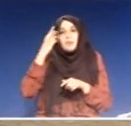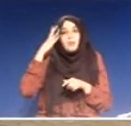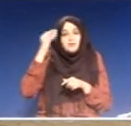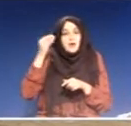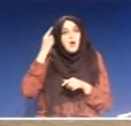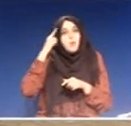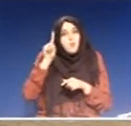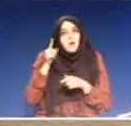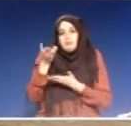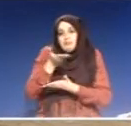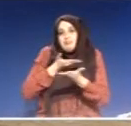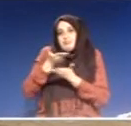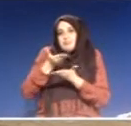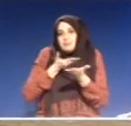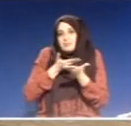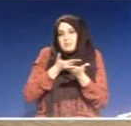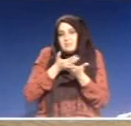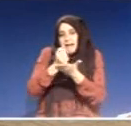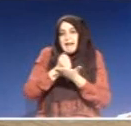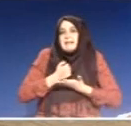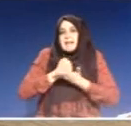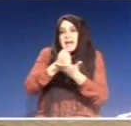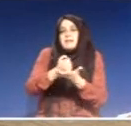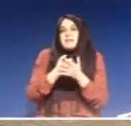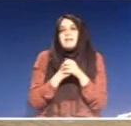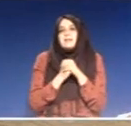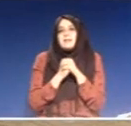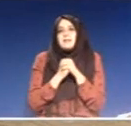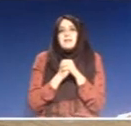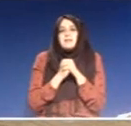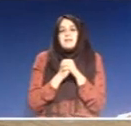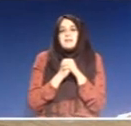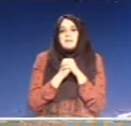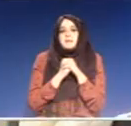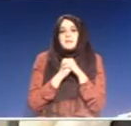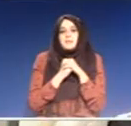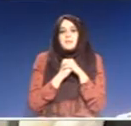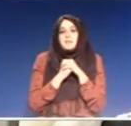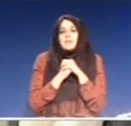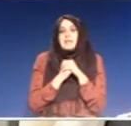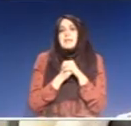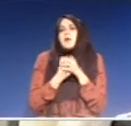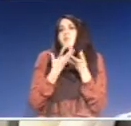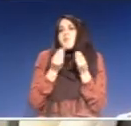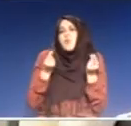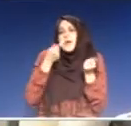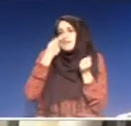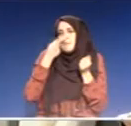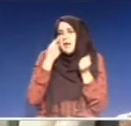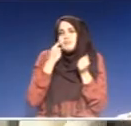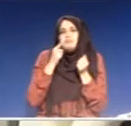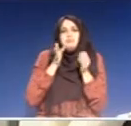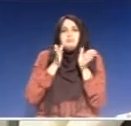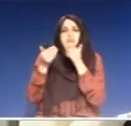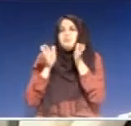يعني التعاون بيننا وبين الخبراء مهما كانت مهامهم. نعم. فالخبراء كثير كما قلنا، لابد أن